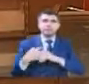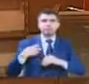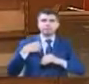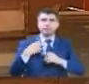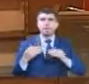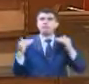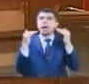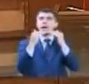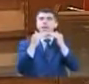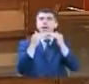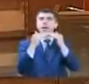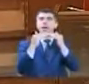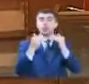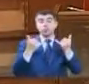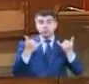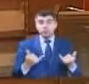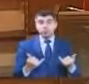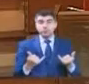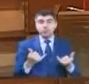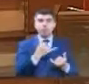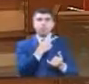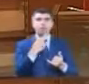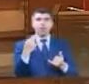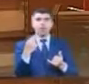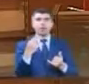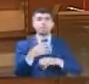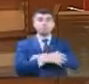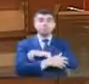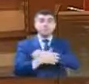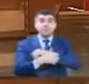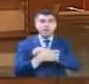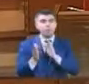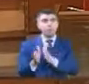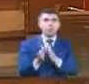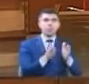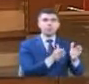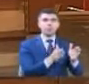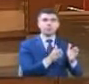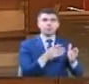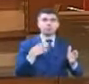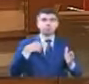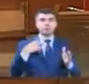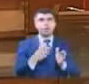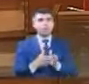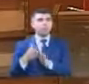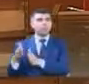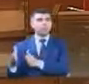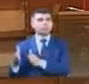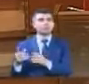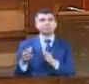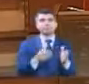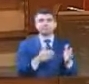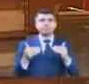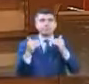اللي تيستهلك طبيعي اللي تيوصل 300 ولا 400 كيلووات في الشهر طبيعي يخلص. وهادو ملي تنشوفوا شنو عندنا